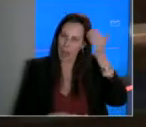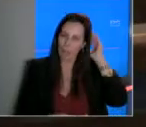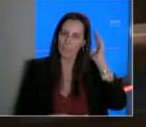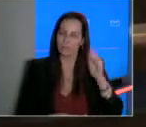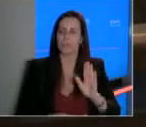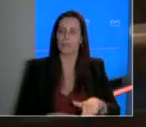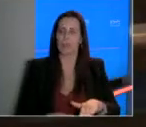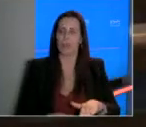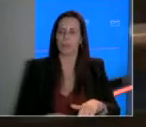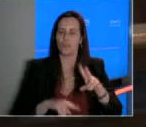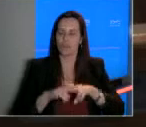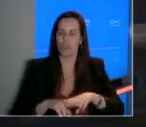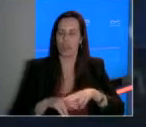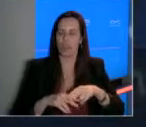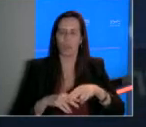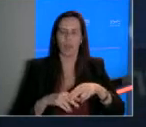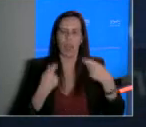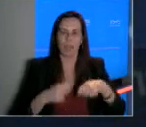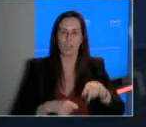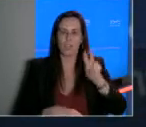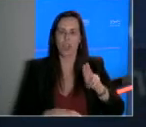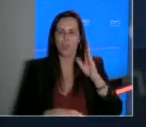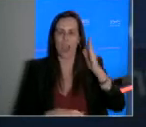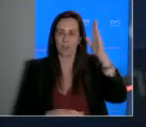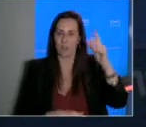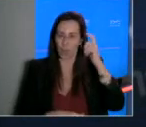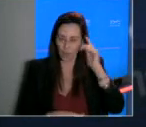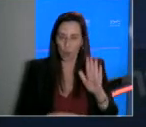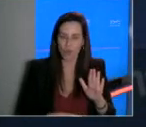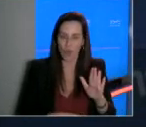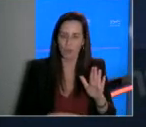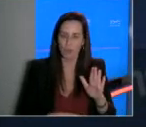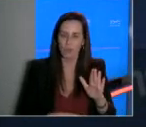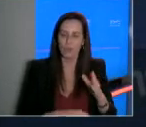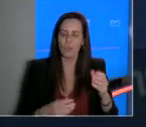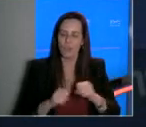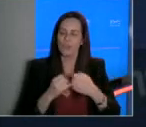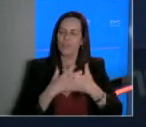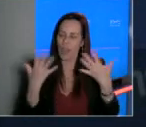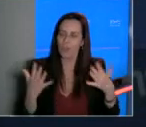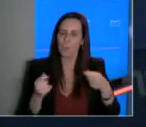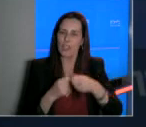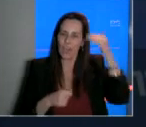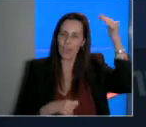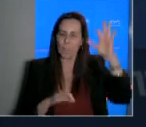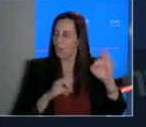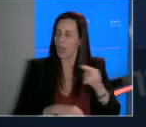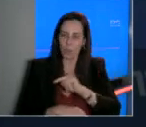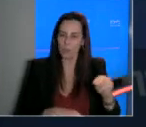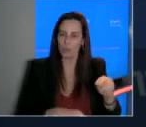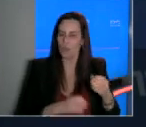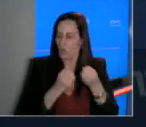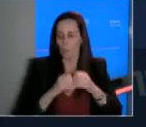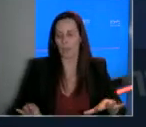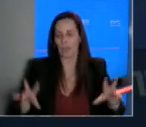וכל יתר חברי הרשימה. ואני חושבת השבר הגדול סביב גנץ הוא באמת הנושא הזה שהוא